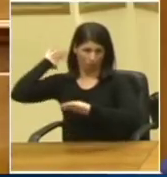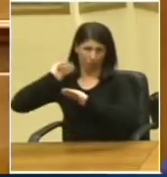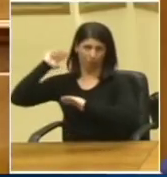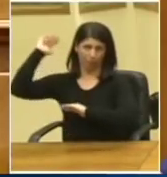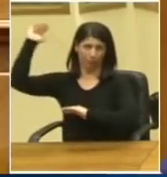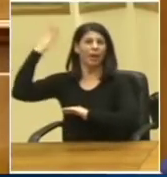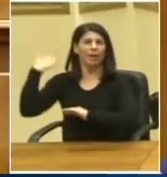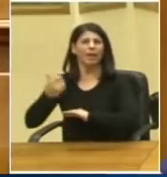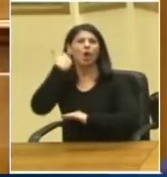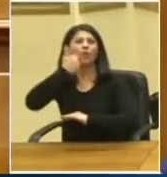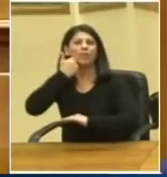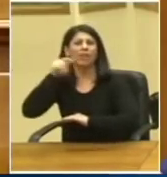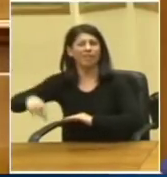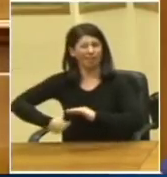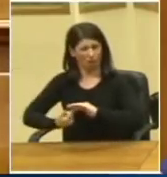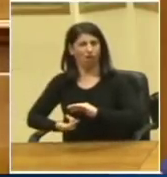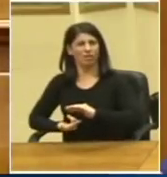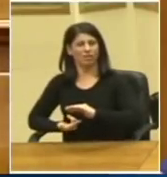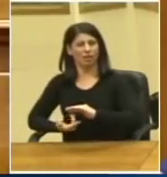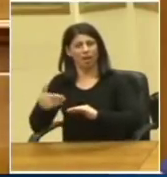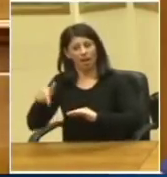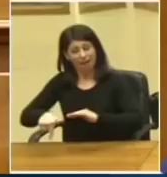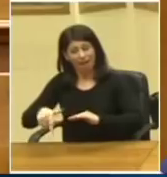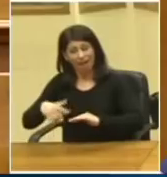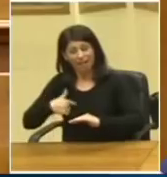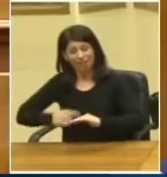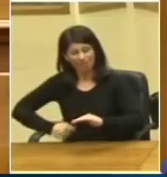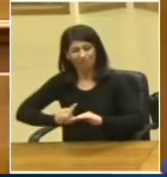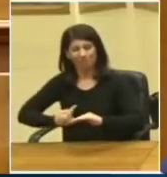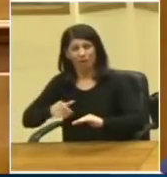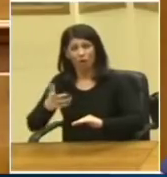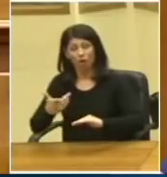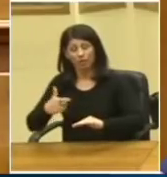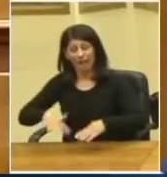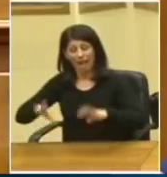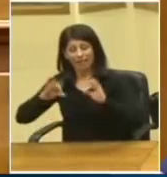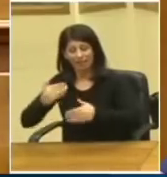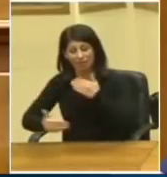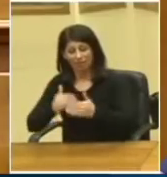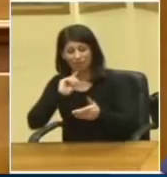εκκίνησε αυτή η κορυφαία θεσμική διαδικασία με δική μας πρωτοβουλία, την οποία επιχειρήσατε να υπονομεύσετε,